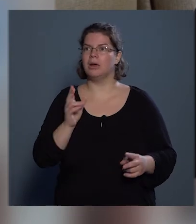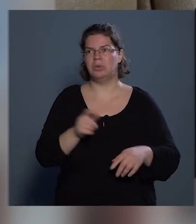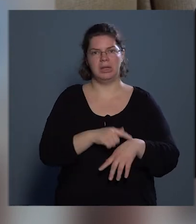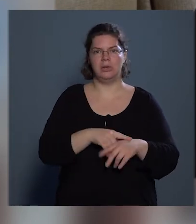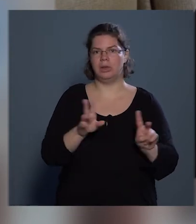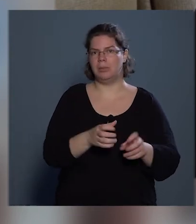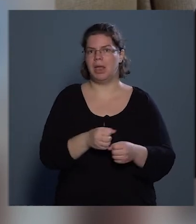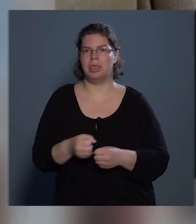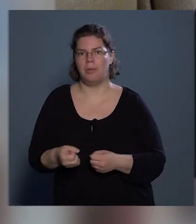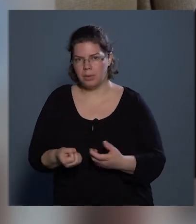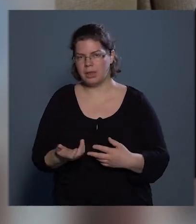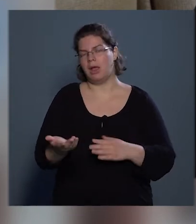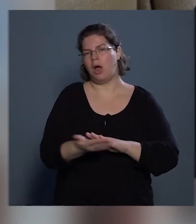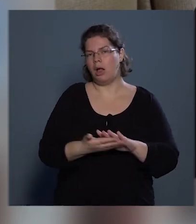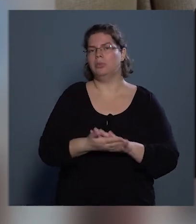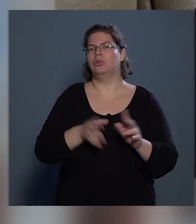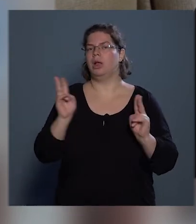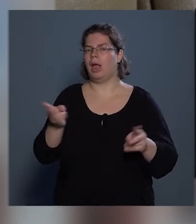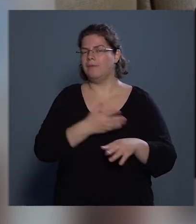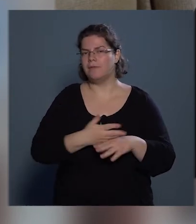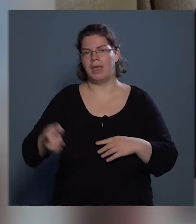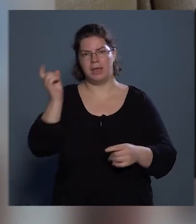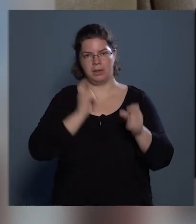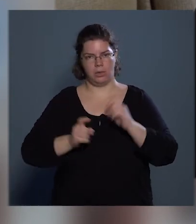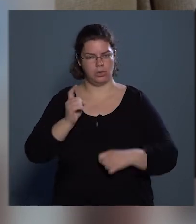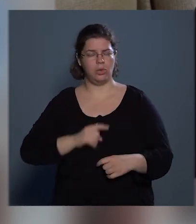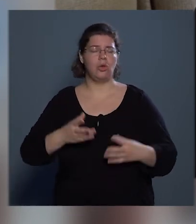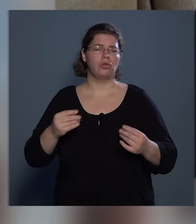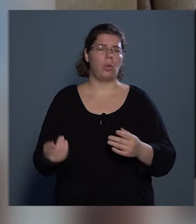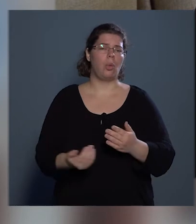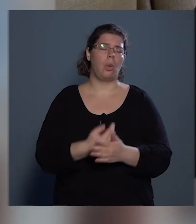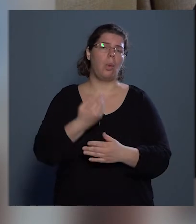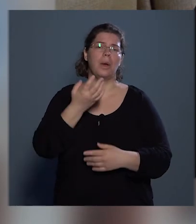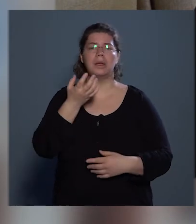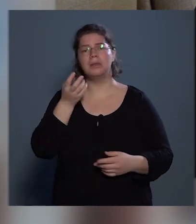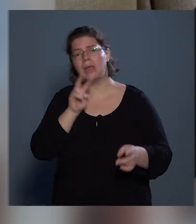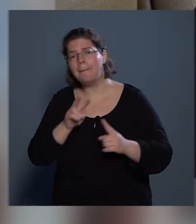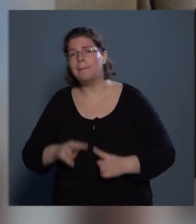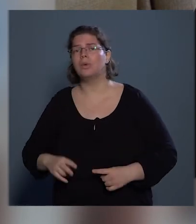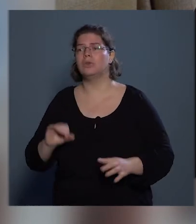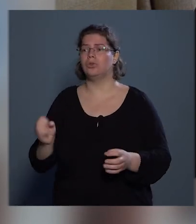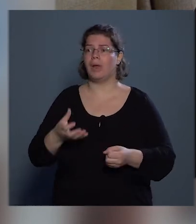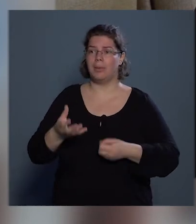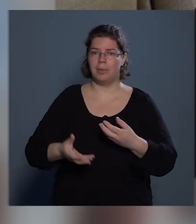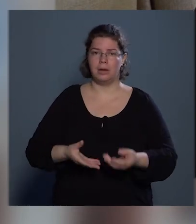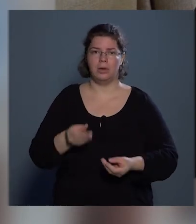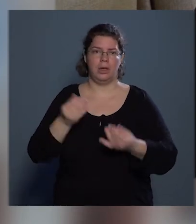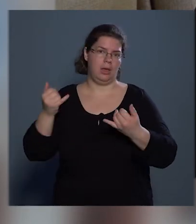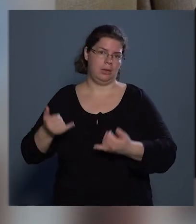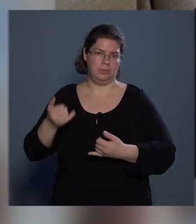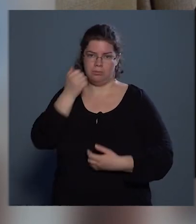ezt alaposan végig kell gondolni. Egy csomó új szempont is felmerült. Ugye most épp ma a képviselő úr azt